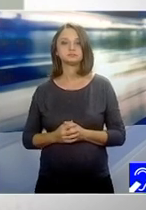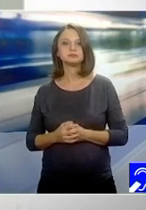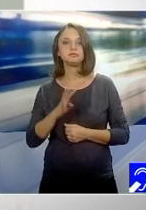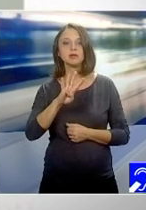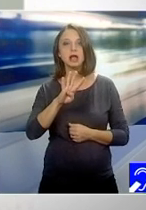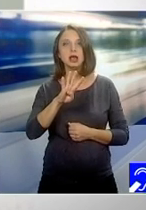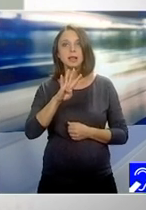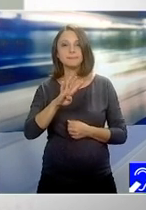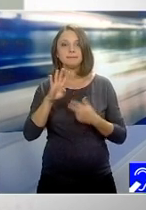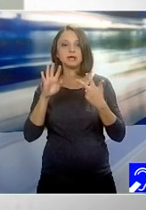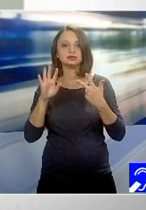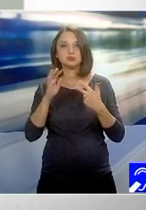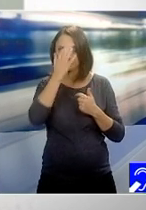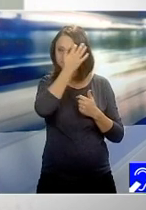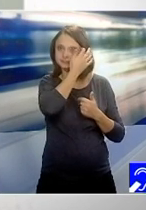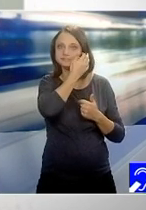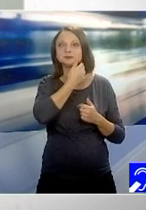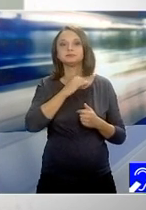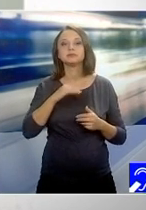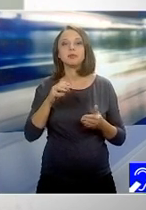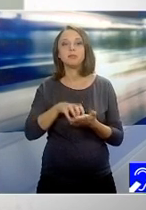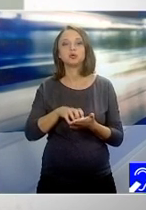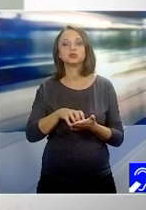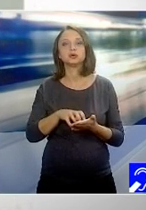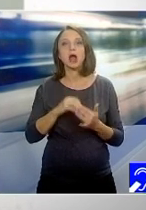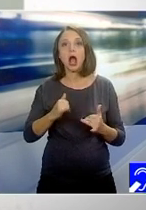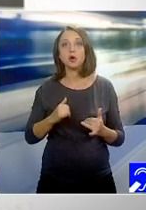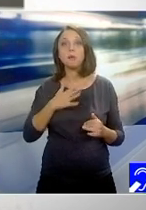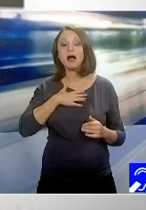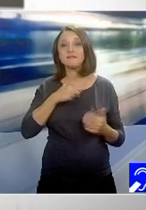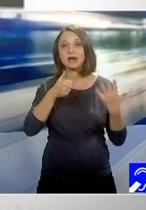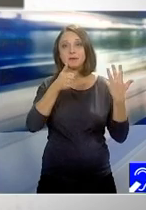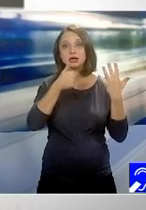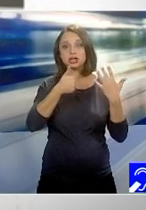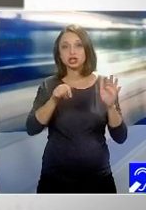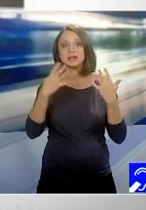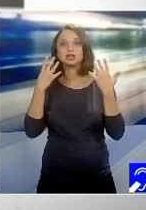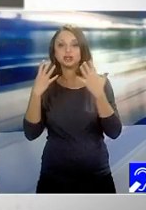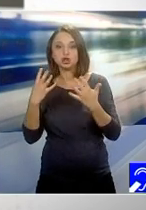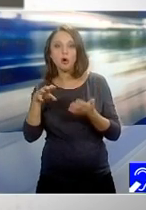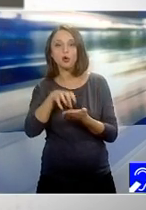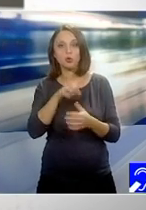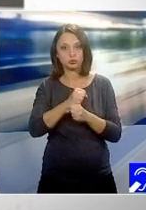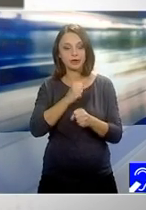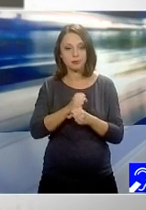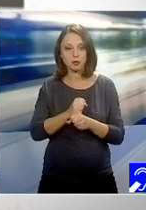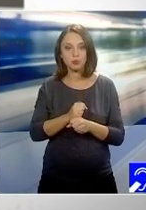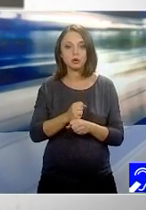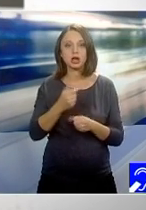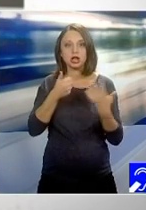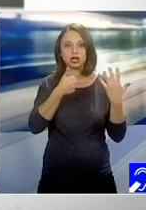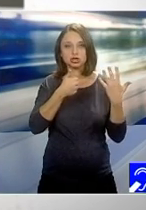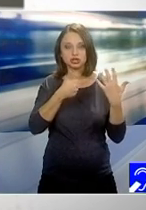48 de... Până la înființarea gărzilor. Odată cu înființarea gărzilor, avem 69 de posturi, din care 61 personal